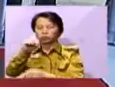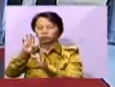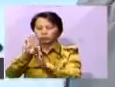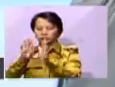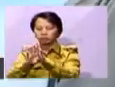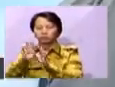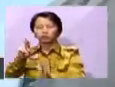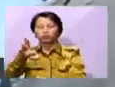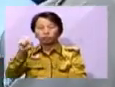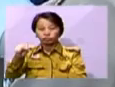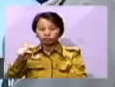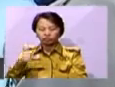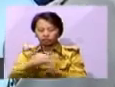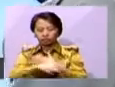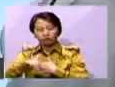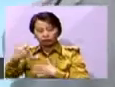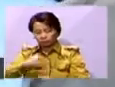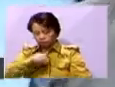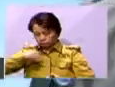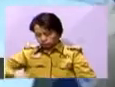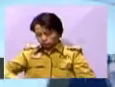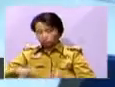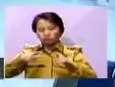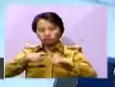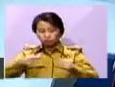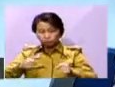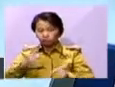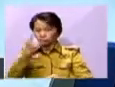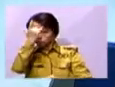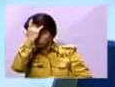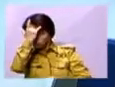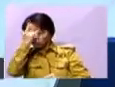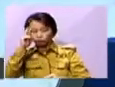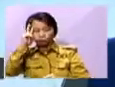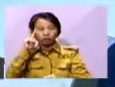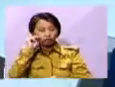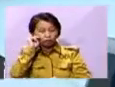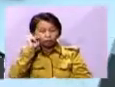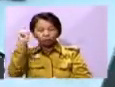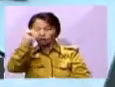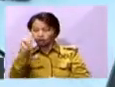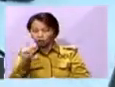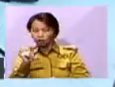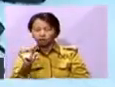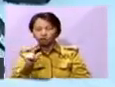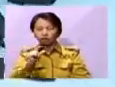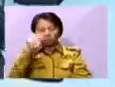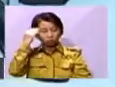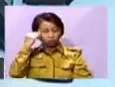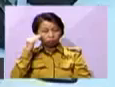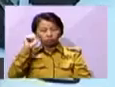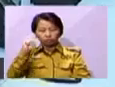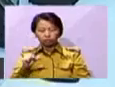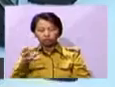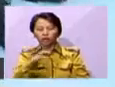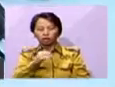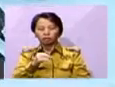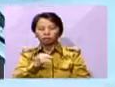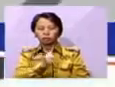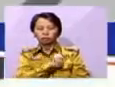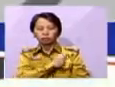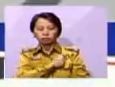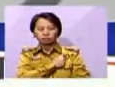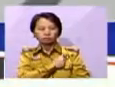$50 bilion. Negara-negara lain termasuk China, Jepun, Jerman, Vietnam, Itali, Korea Selatan serta Kanada.